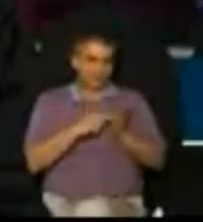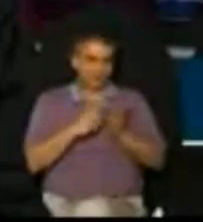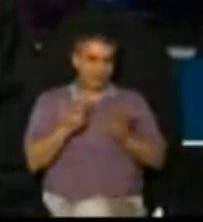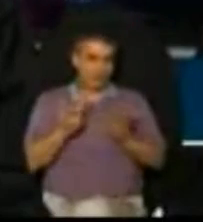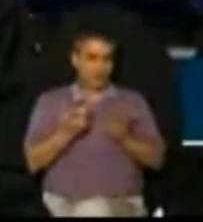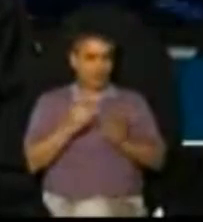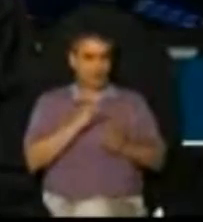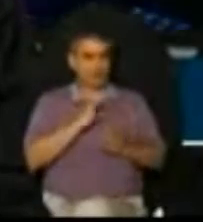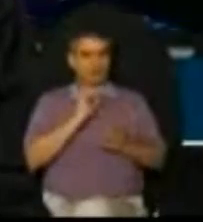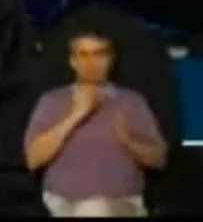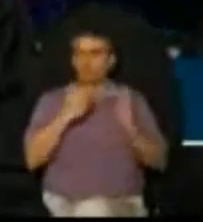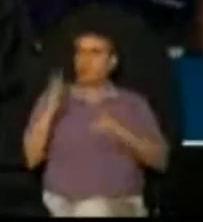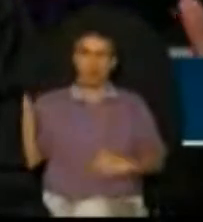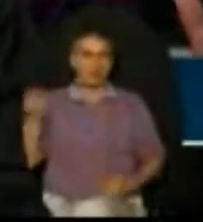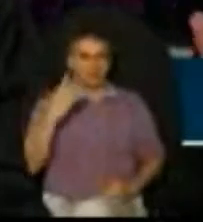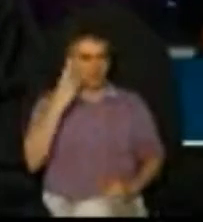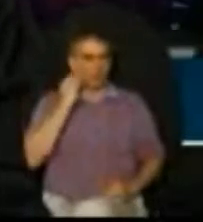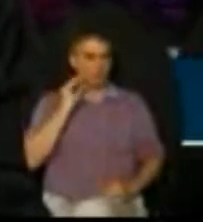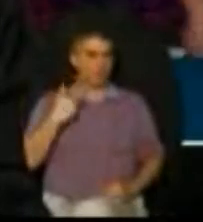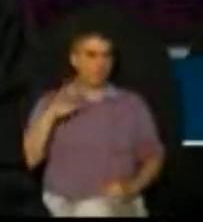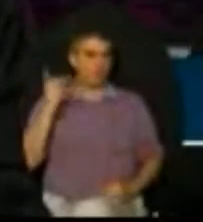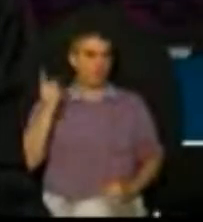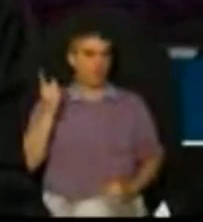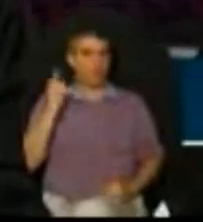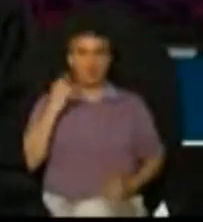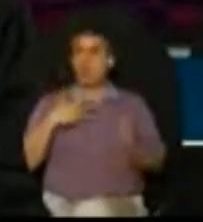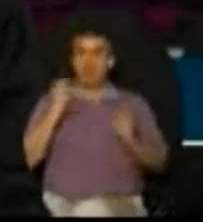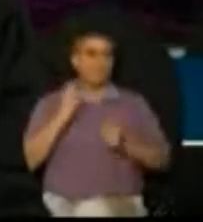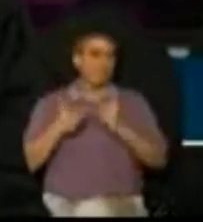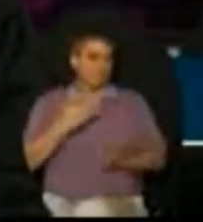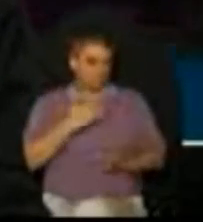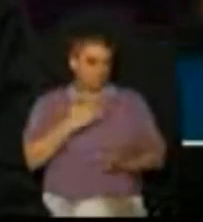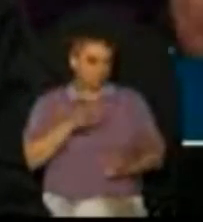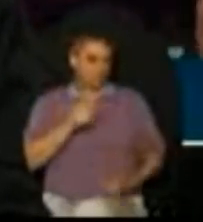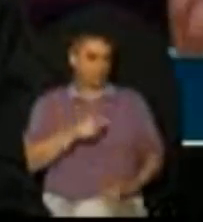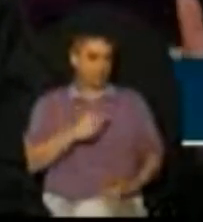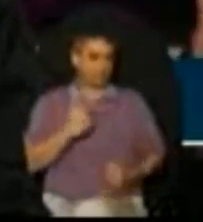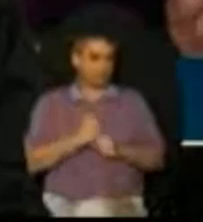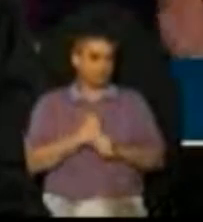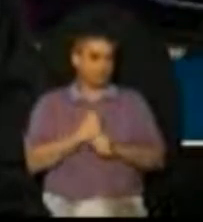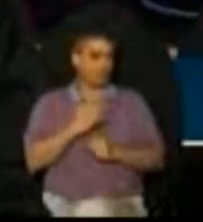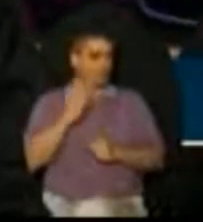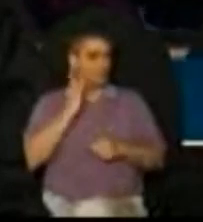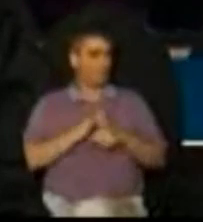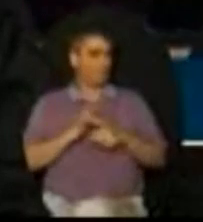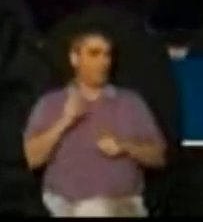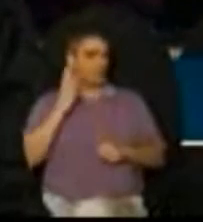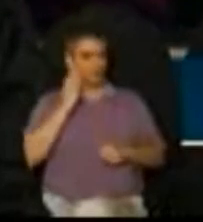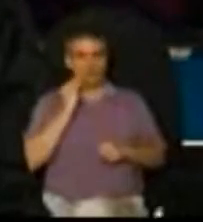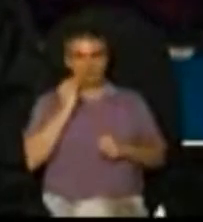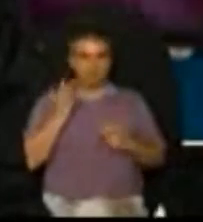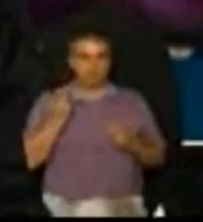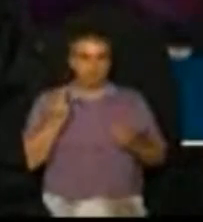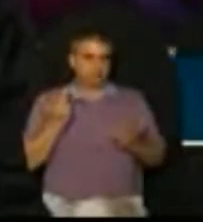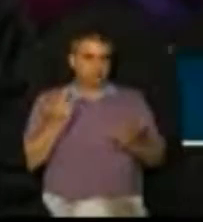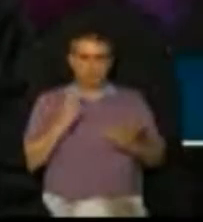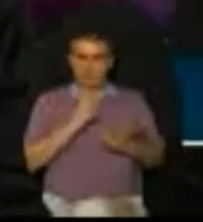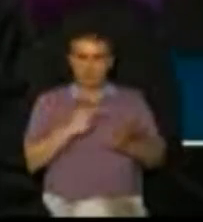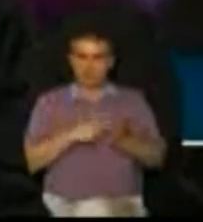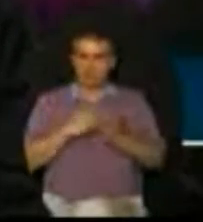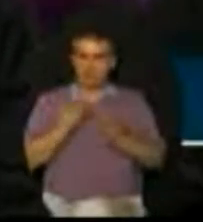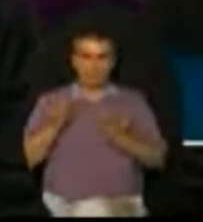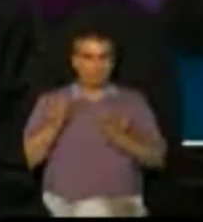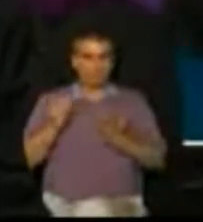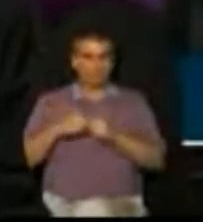את האינטרסים של הרוב, את ההנאה של הרוב, של רוב המאמרים, שמוצאים בזה פעילות פנאי מענה ולא מזיקה, אין שום סיבה להקריב את